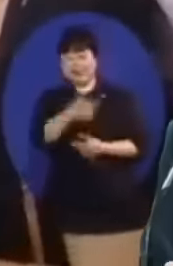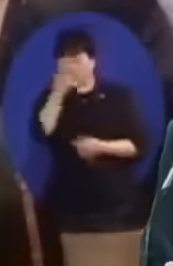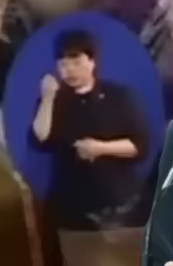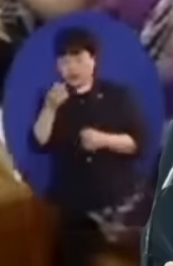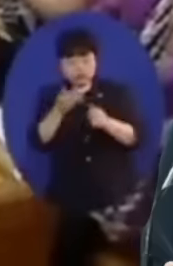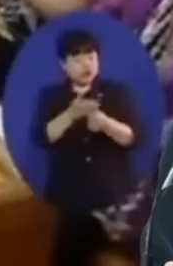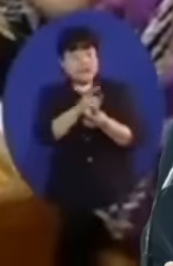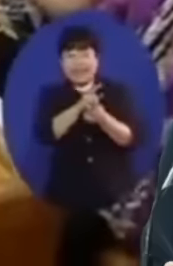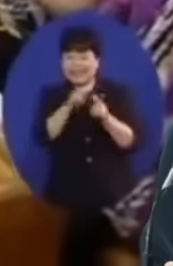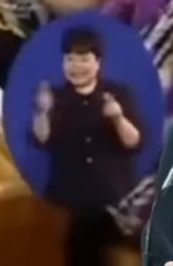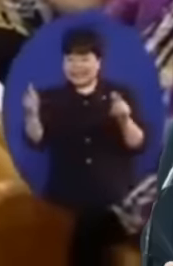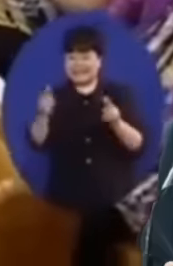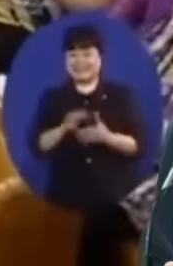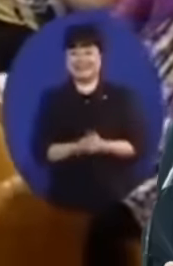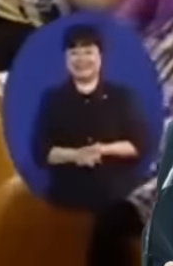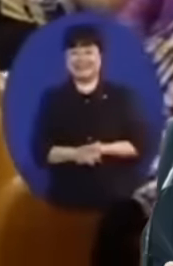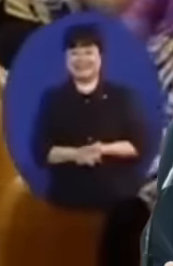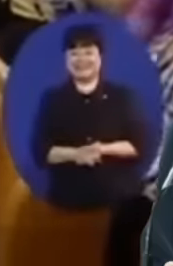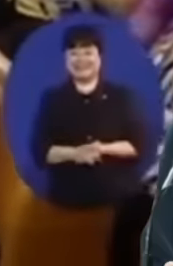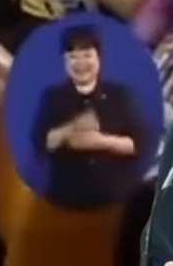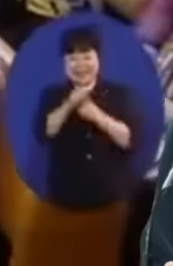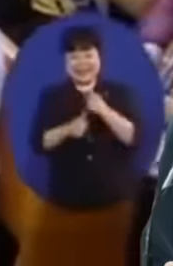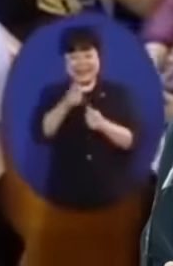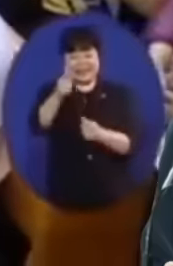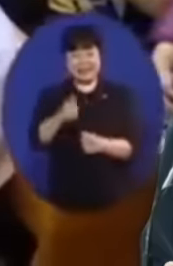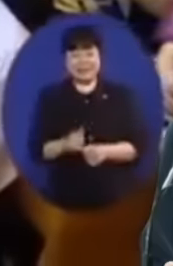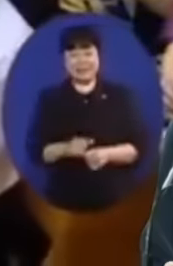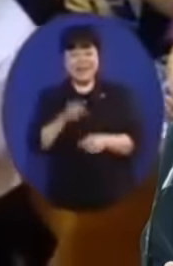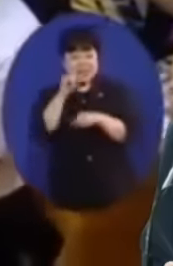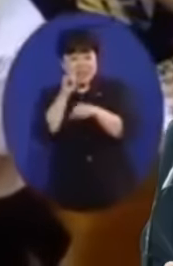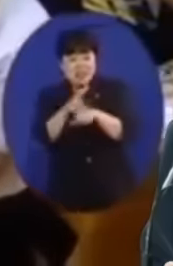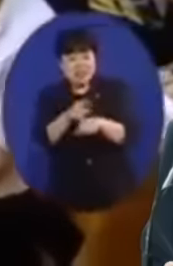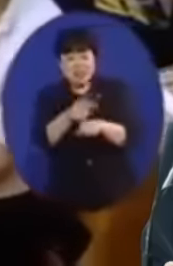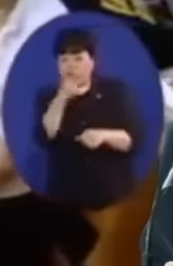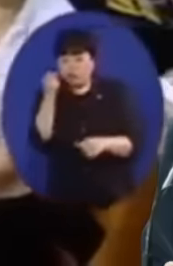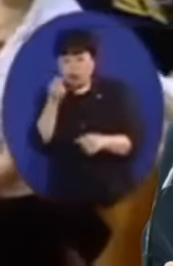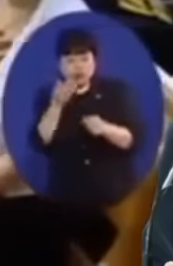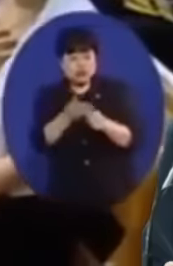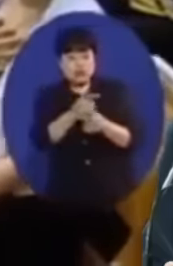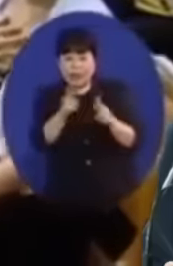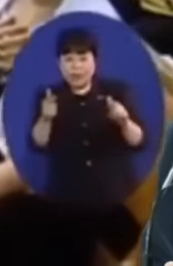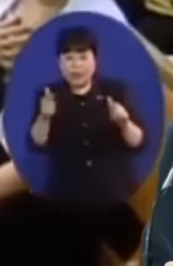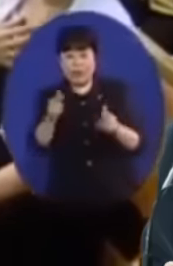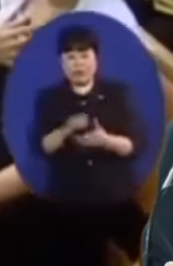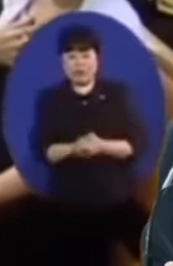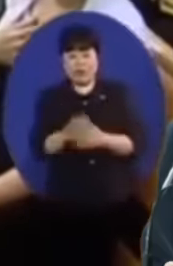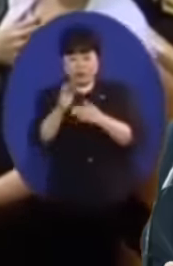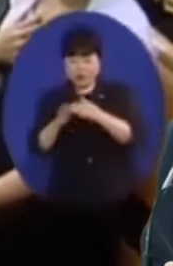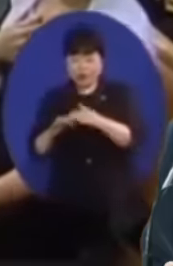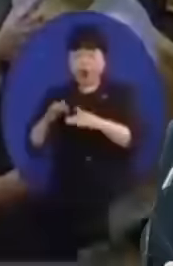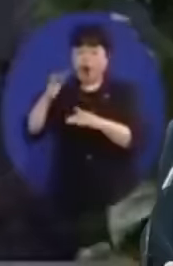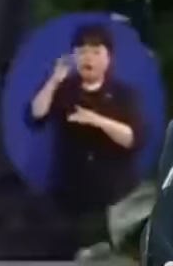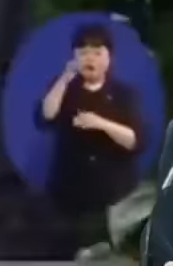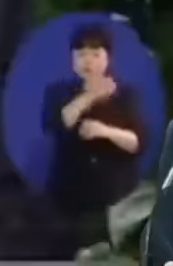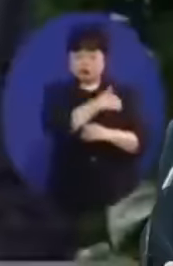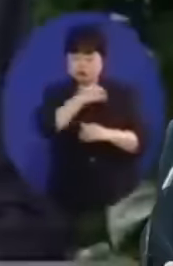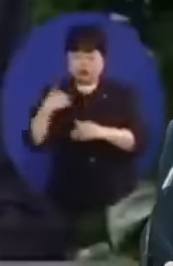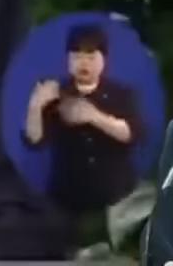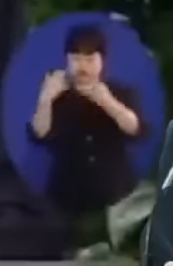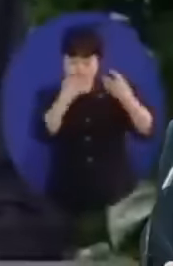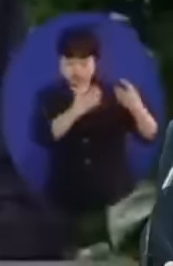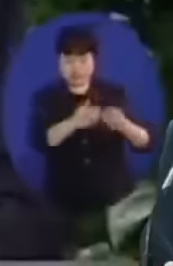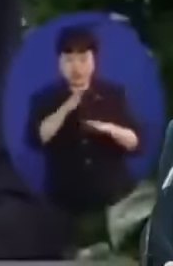모자라게 응답하지 않으신다. 하나님의 성격이 모자라게 역사하는 성격이 아닙니다.